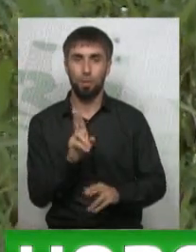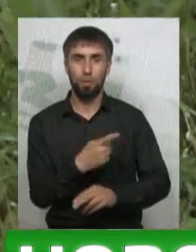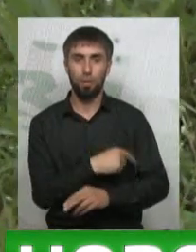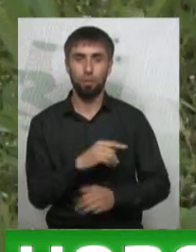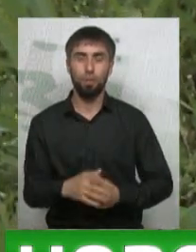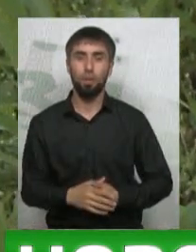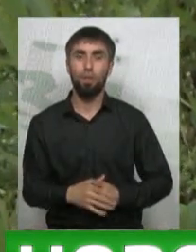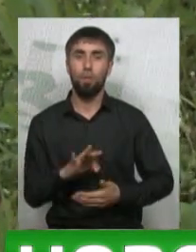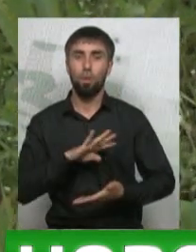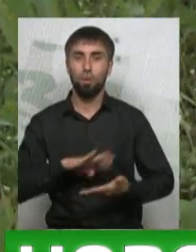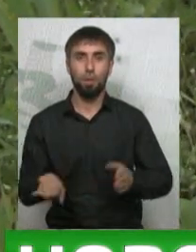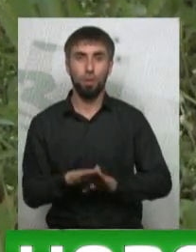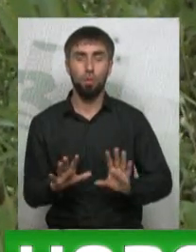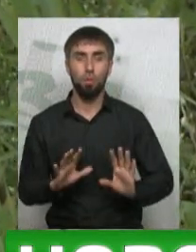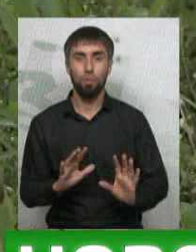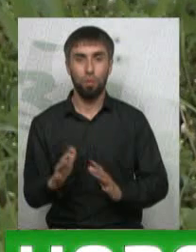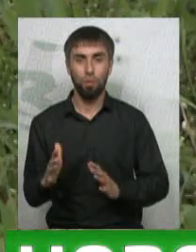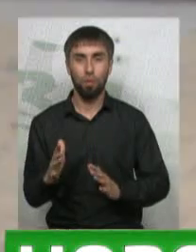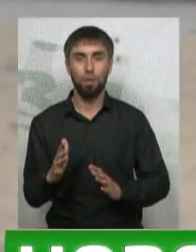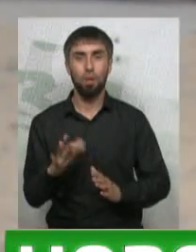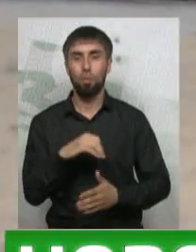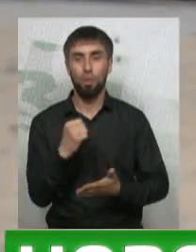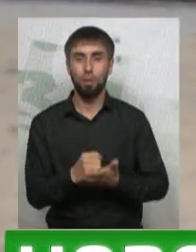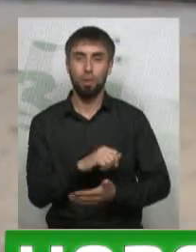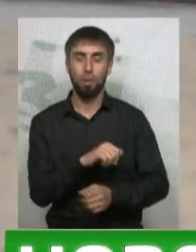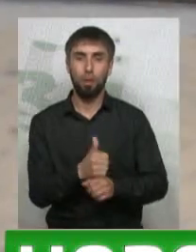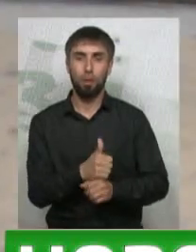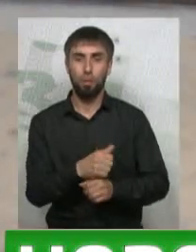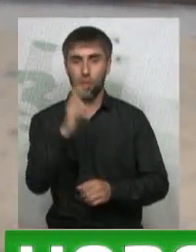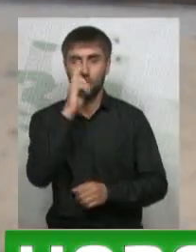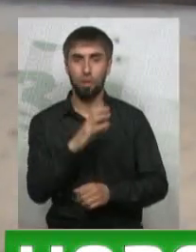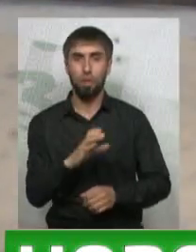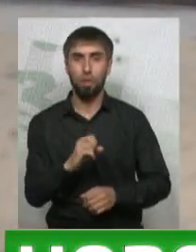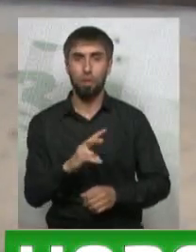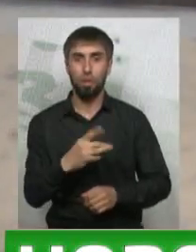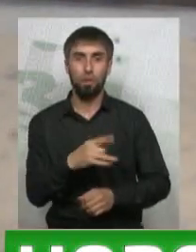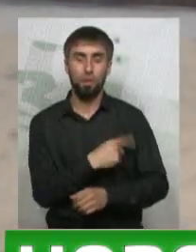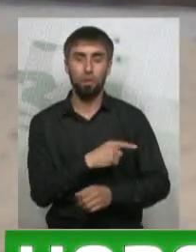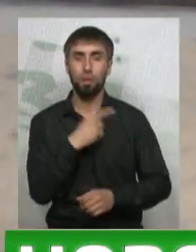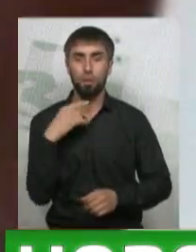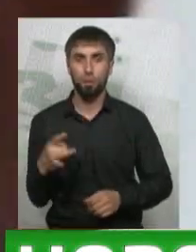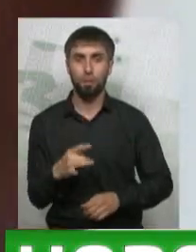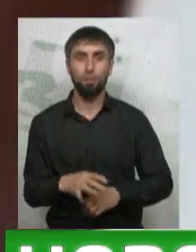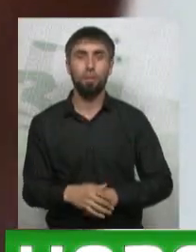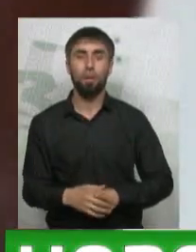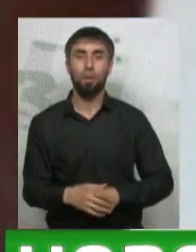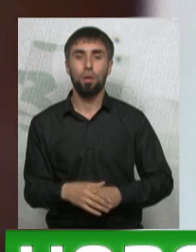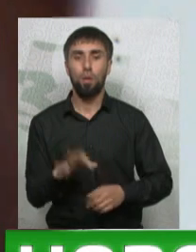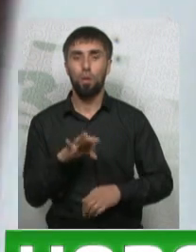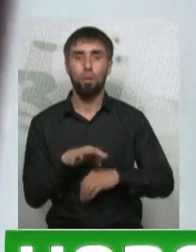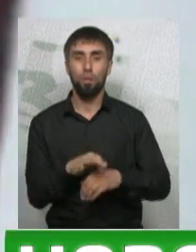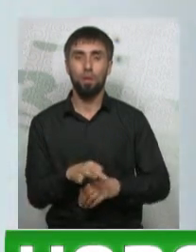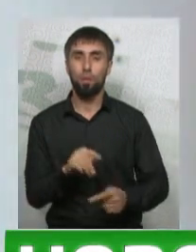врачу. Во избежание таких случаев издано постановление главного государственного санитарного врача по Республике Ингушетия о